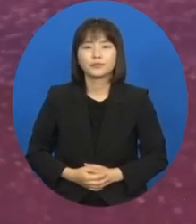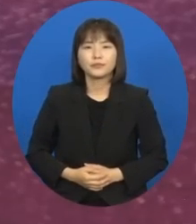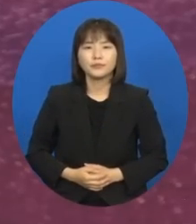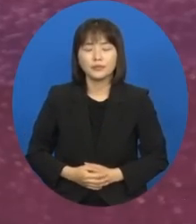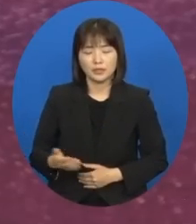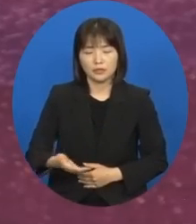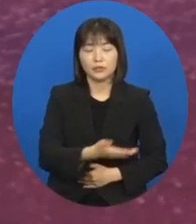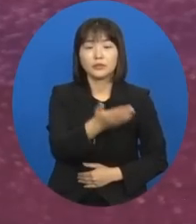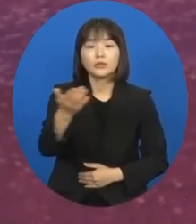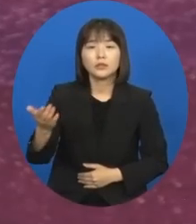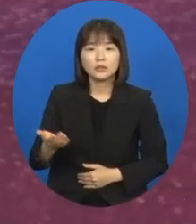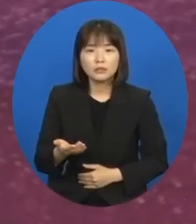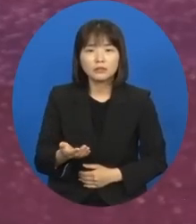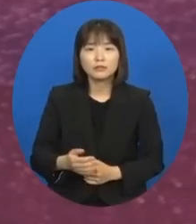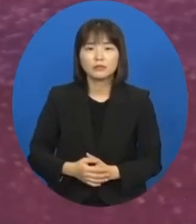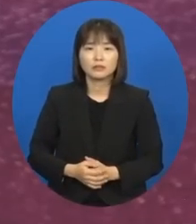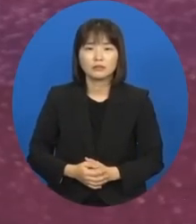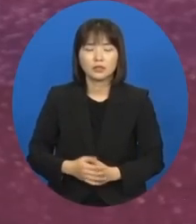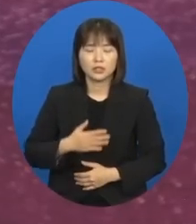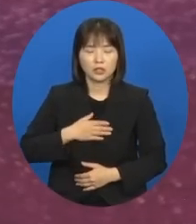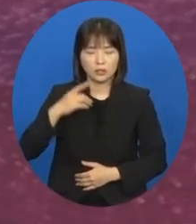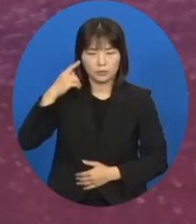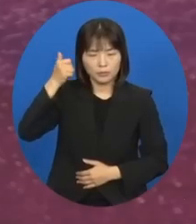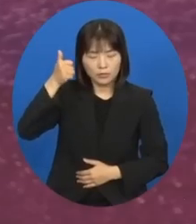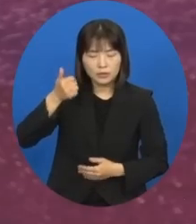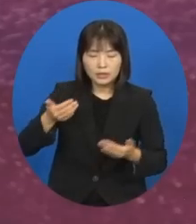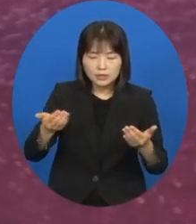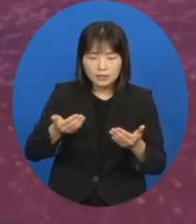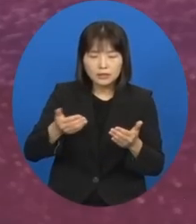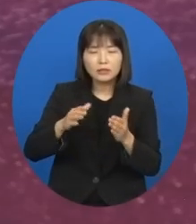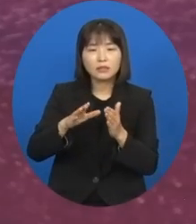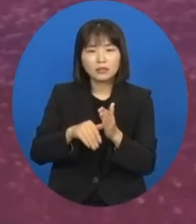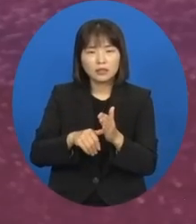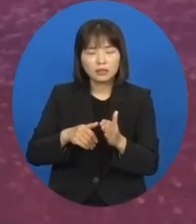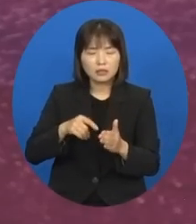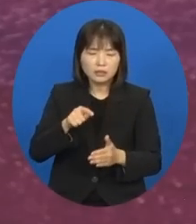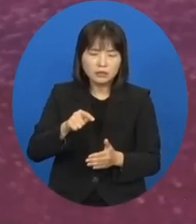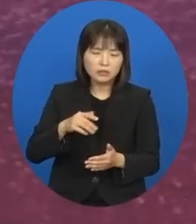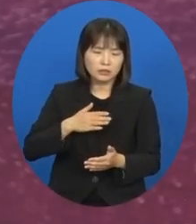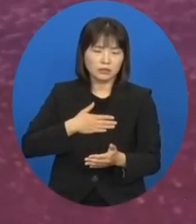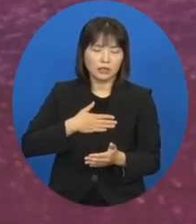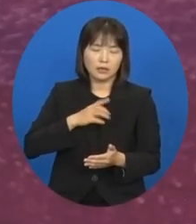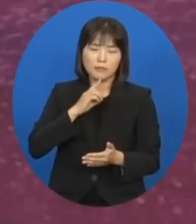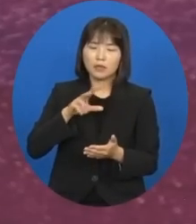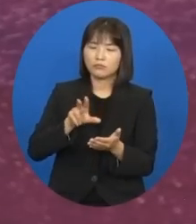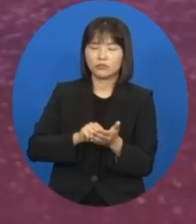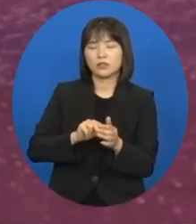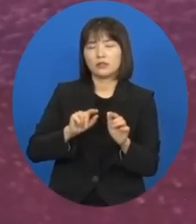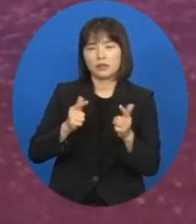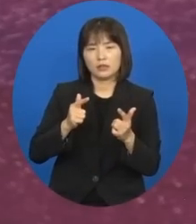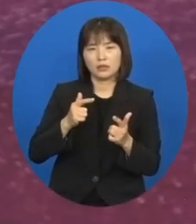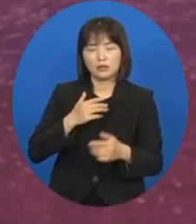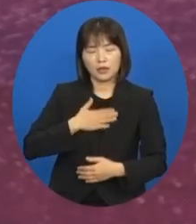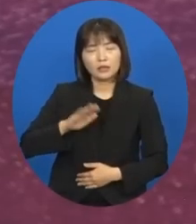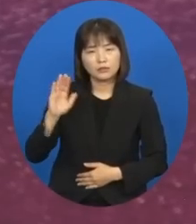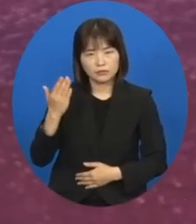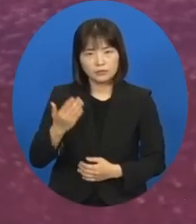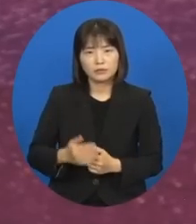여러분 저는 목회를 하면서 그것이 저의 문제만은 아니라는 것을 알게 되었습니다